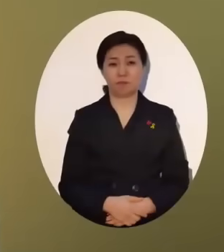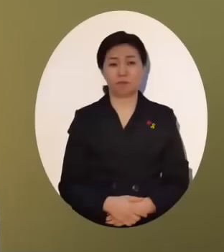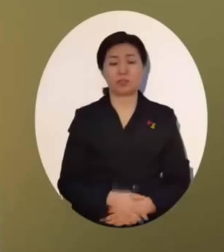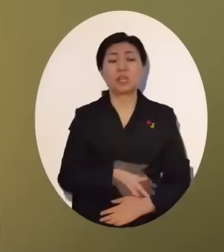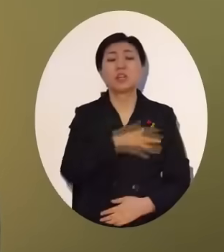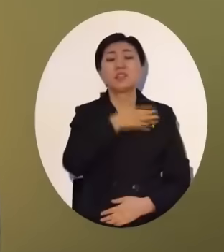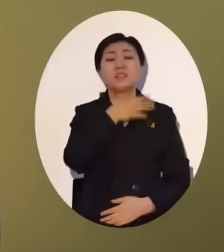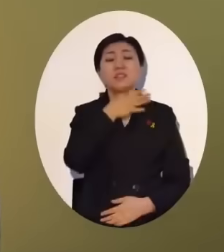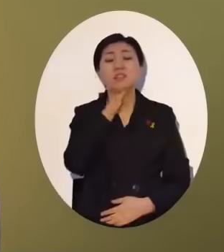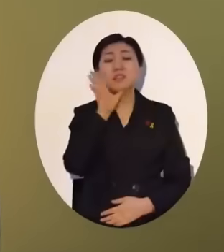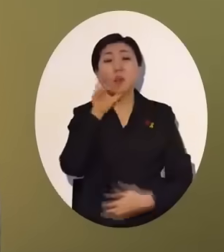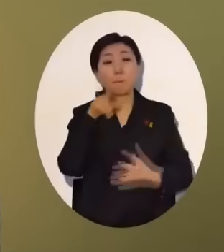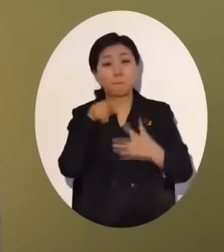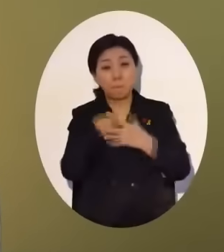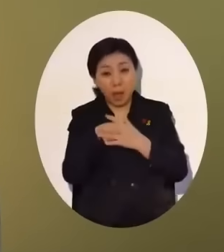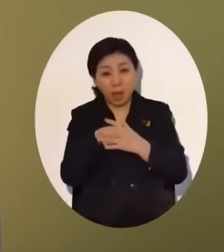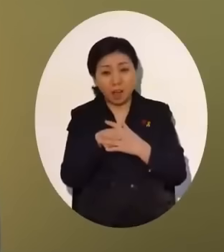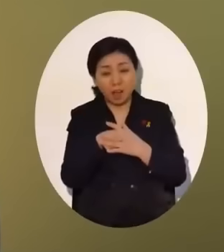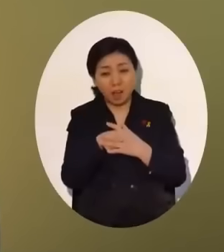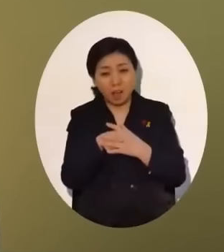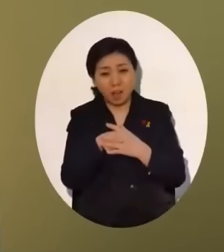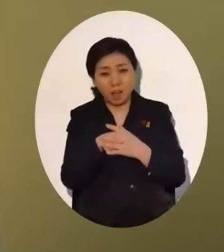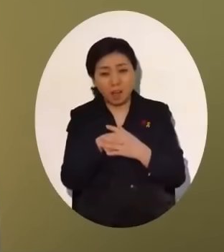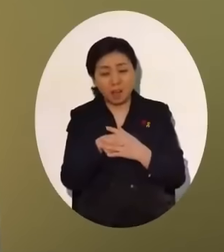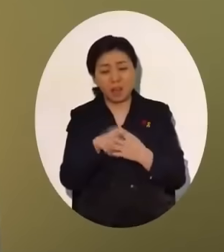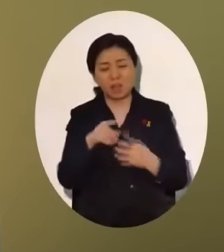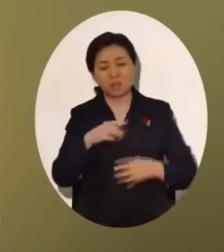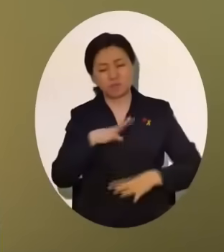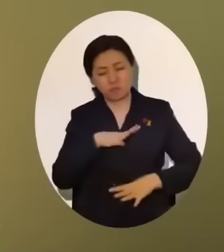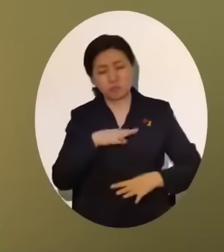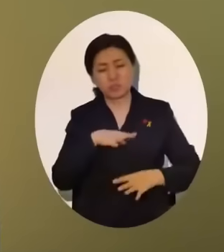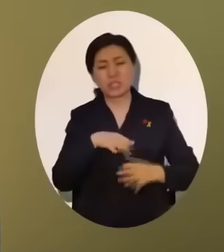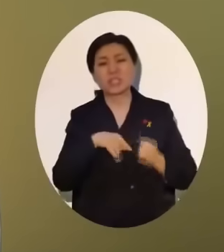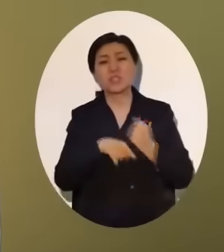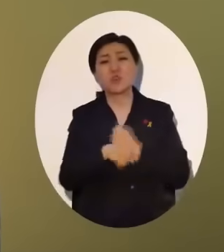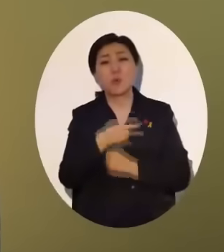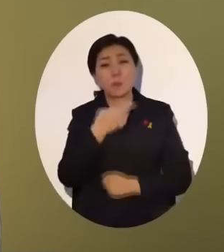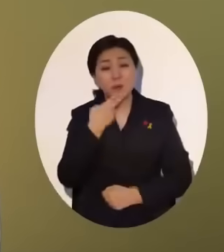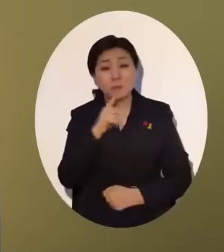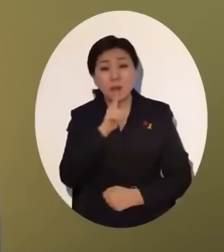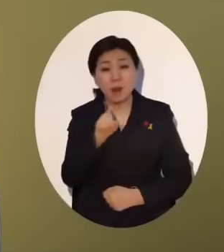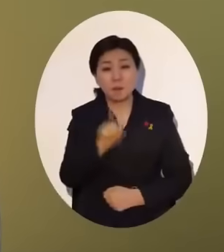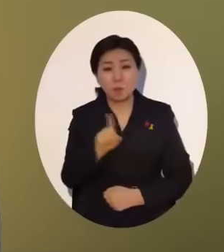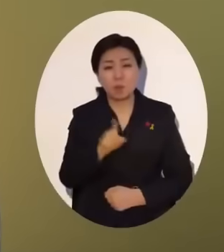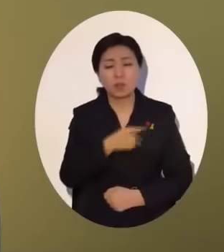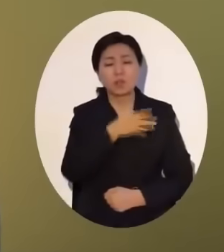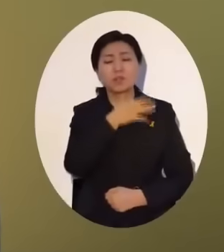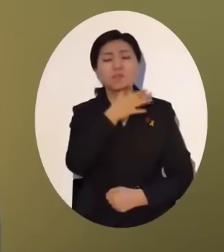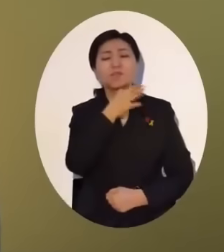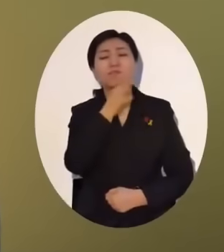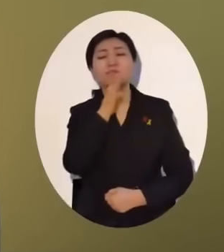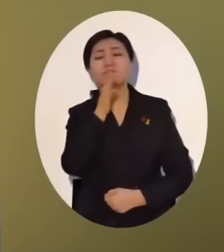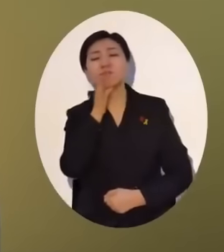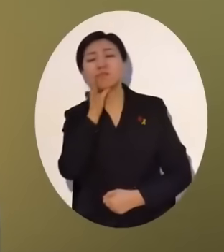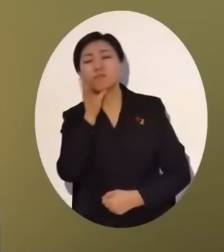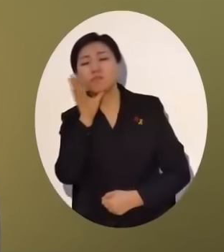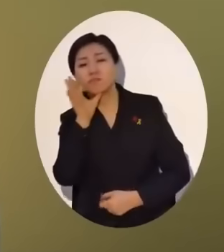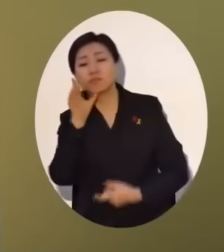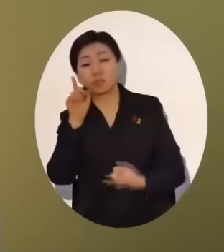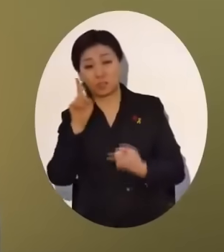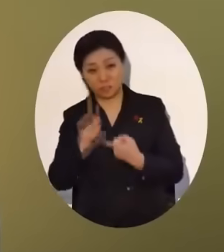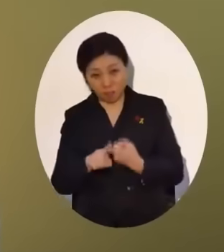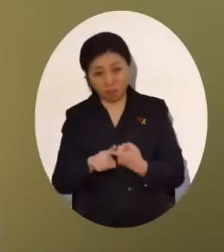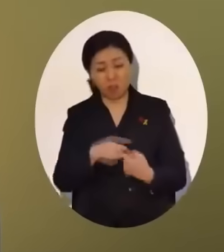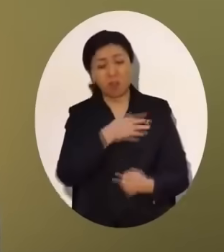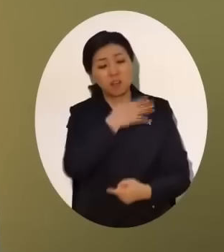네. 나이 들면 관하면 뭐 두려워할 일이 없다가 아니라 나이 드는 것은 늙은 것은 늙는 것